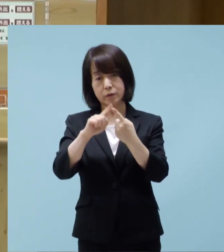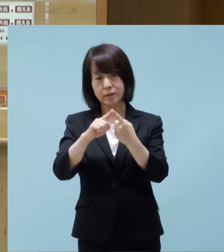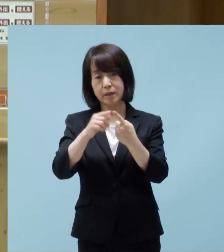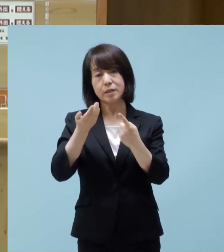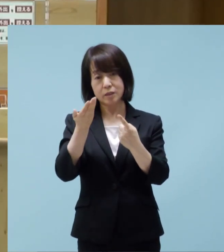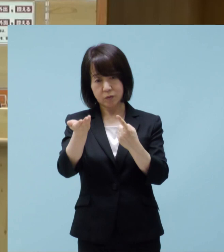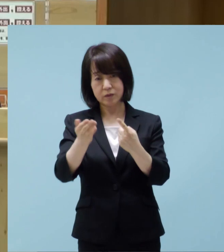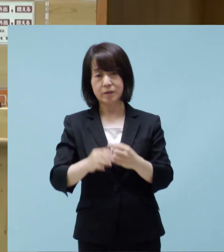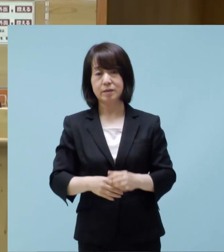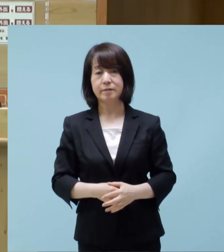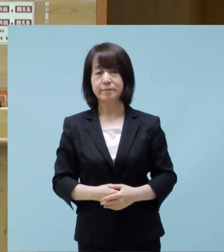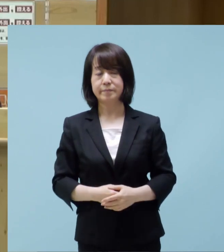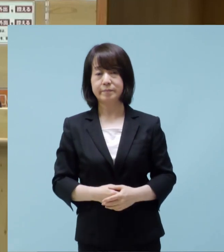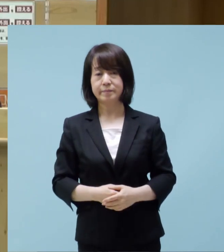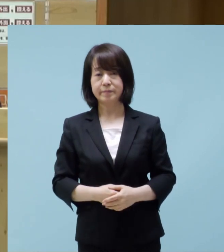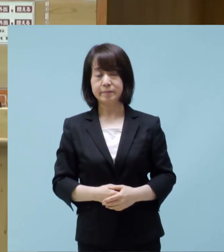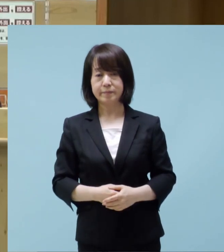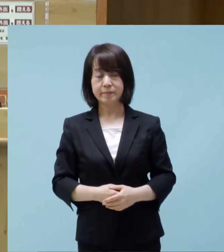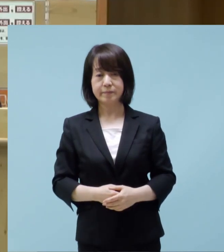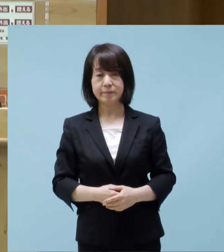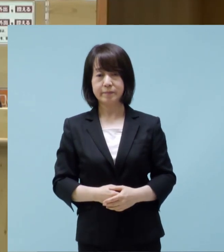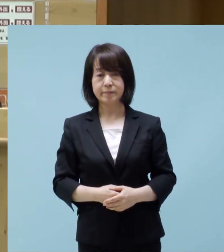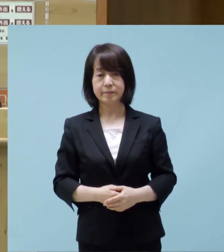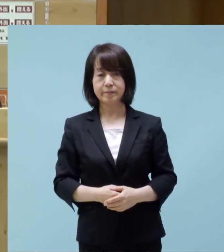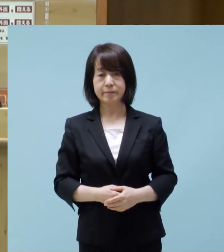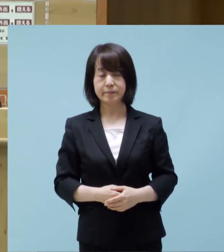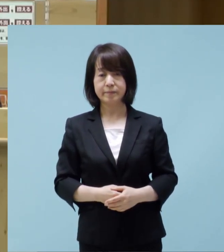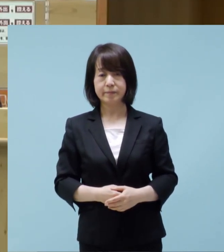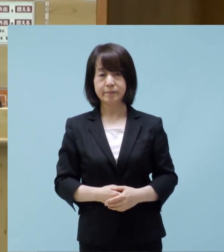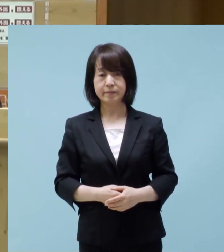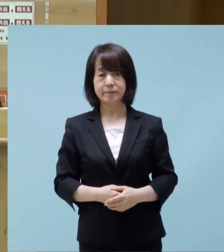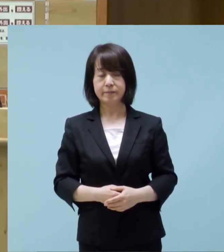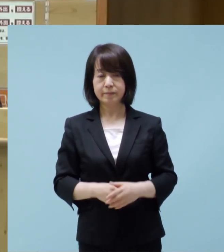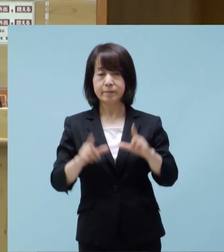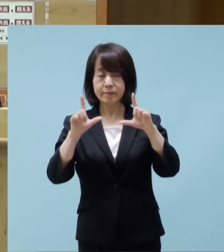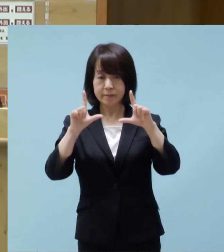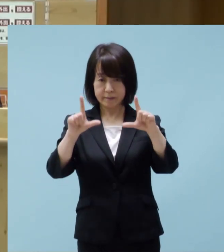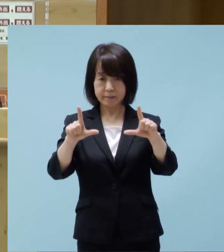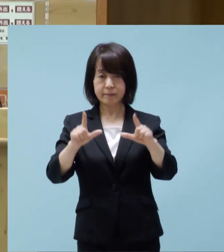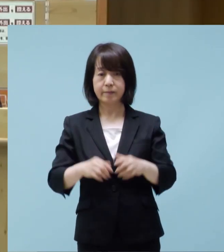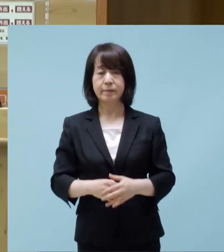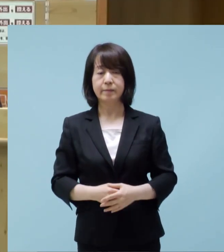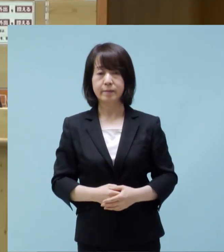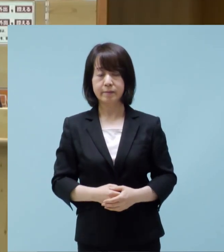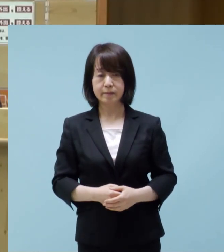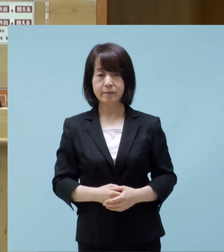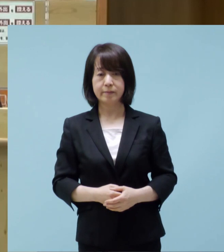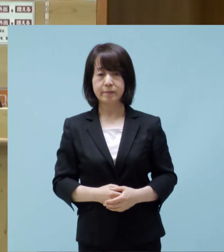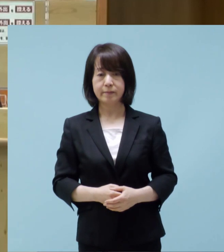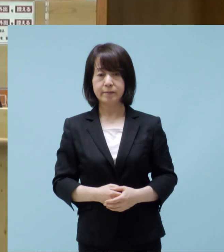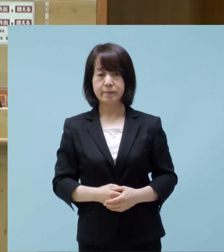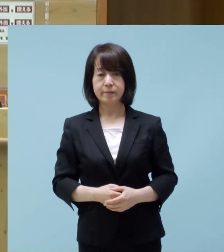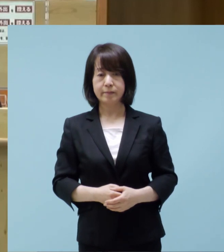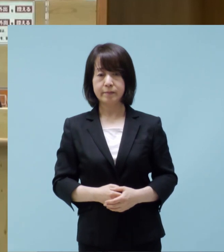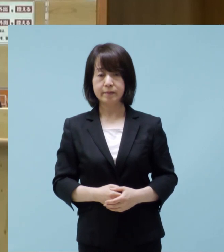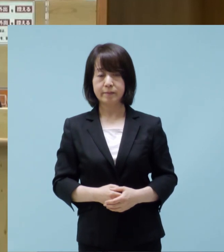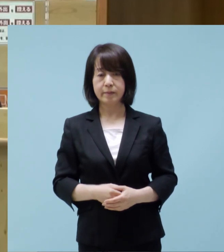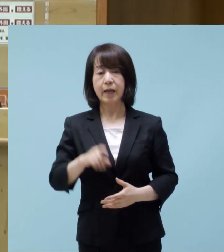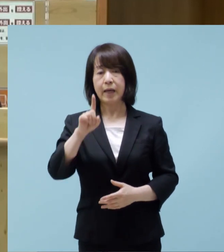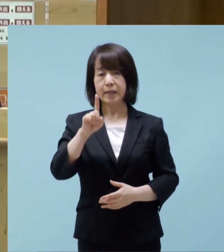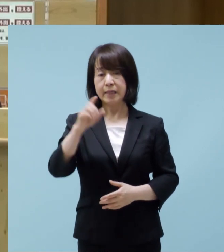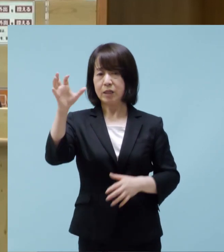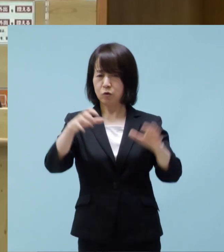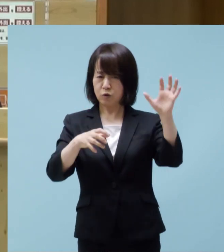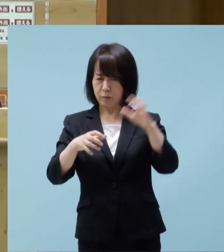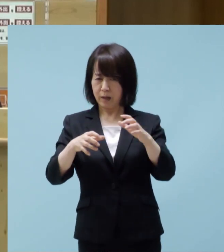日の、 はい、はい、 今の被害について 。まずですね、今お話ございましたけども、ヒグマとの接触によって